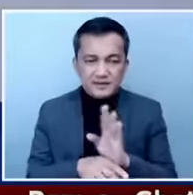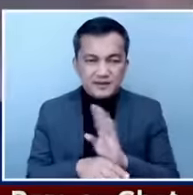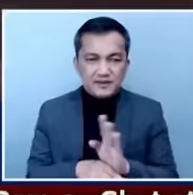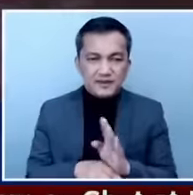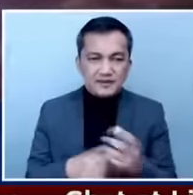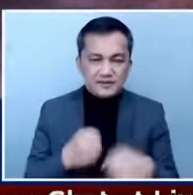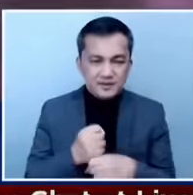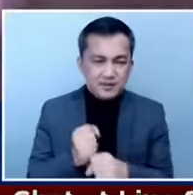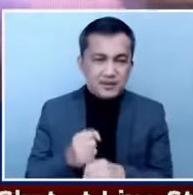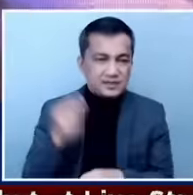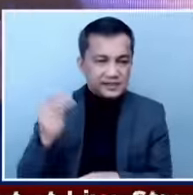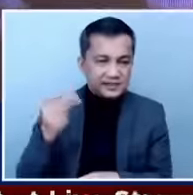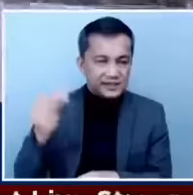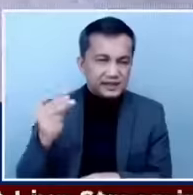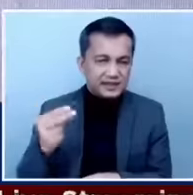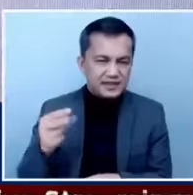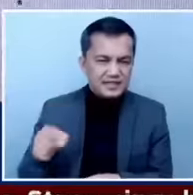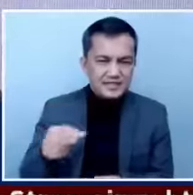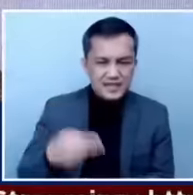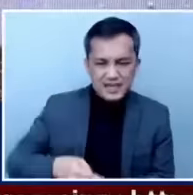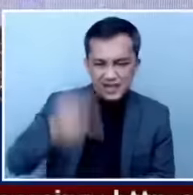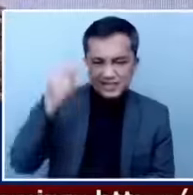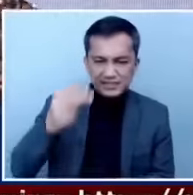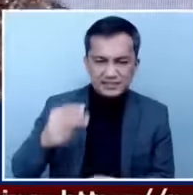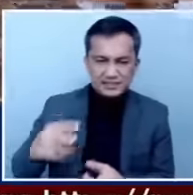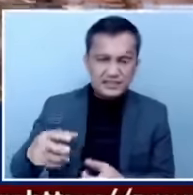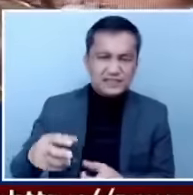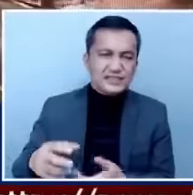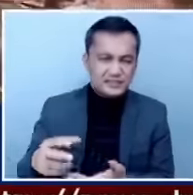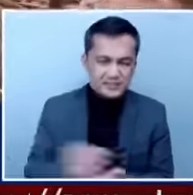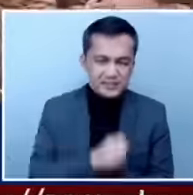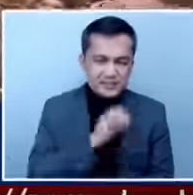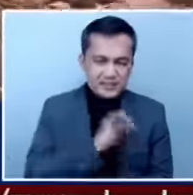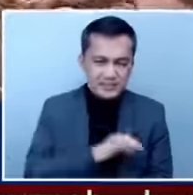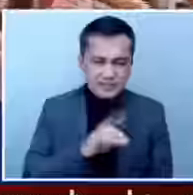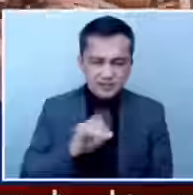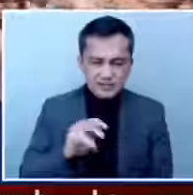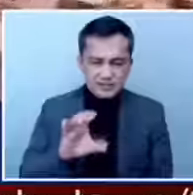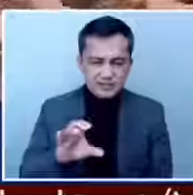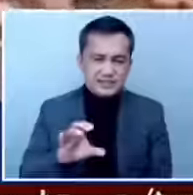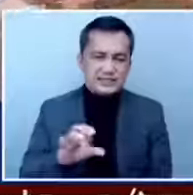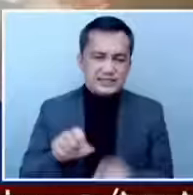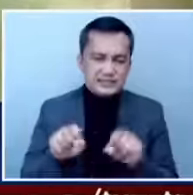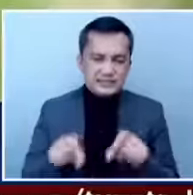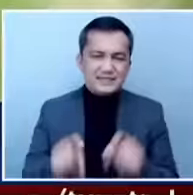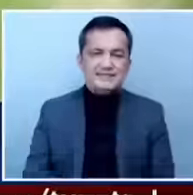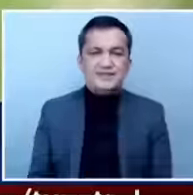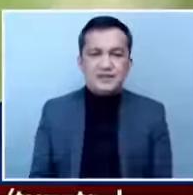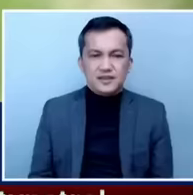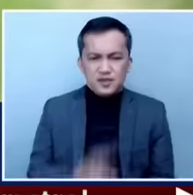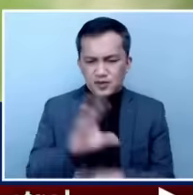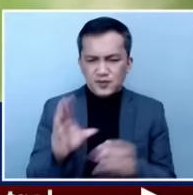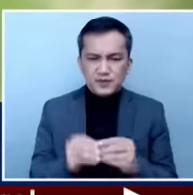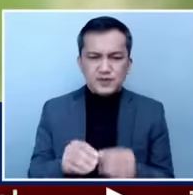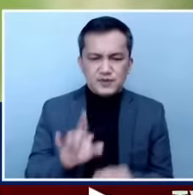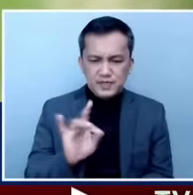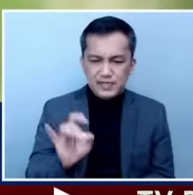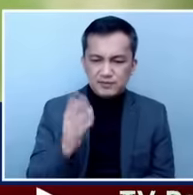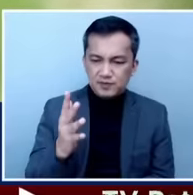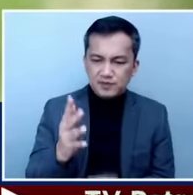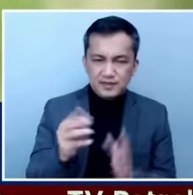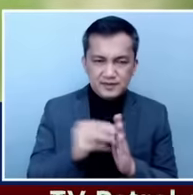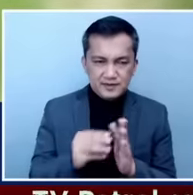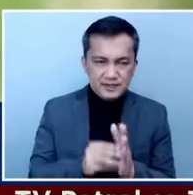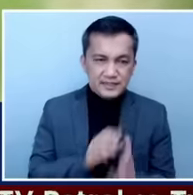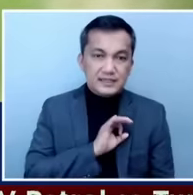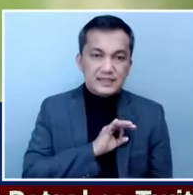ng kasaysayan bilang highest-grossing Filipino film sa domestic box office sales. Umabot ng 850 million ang kita